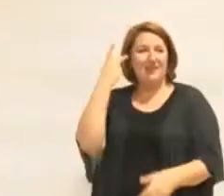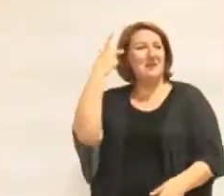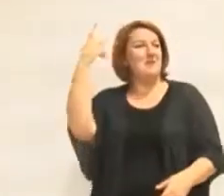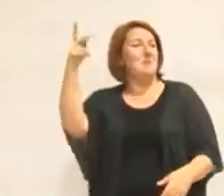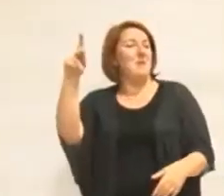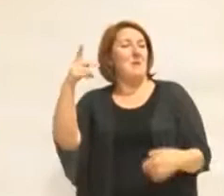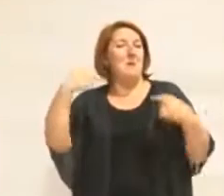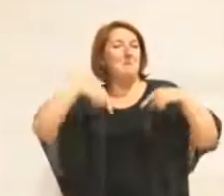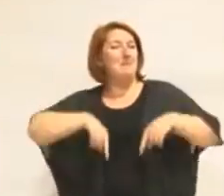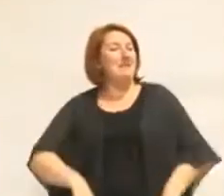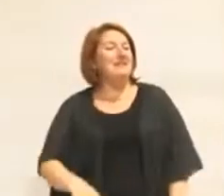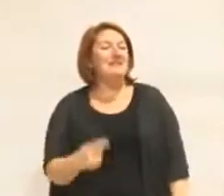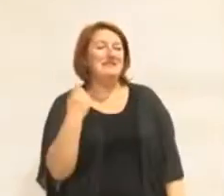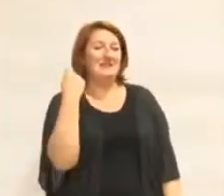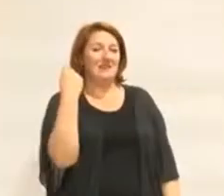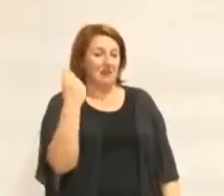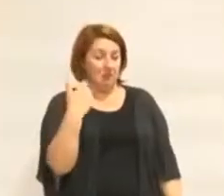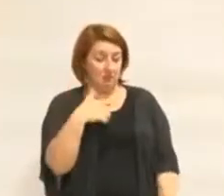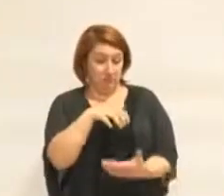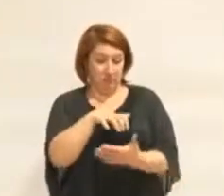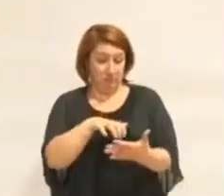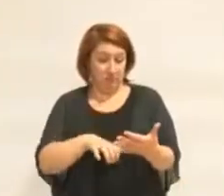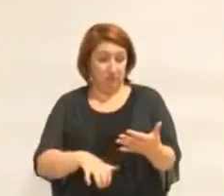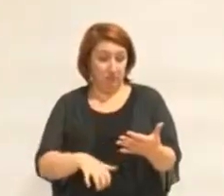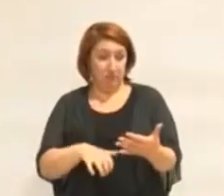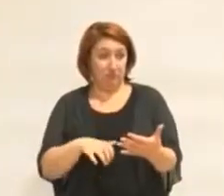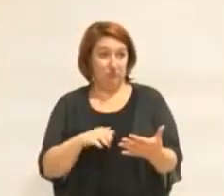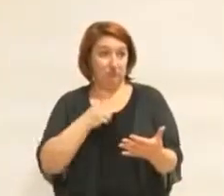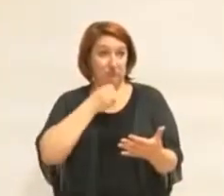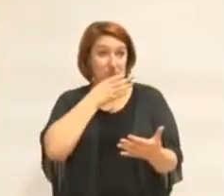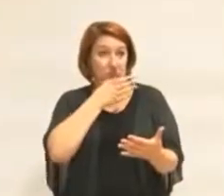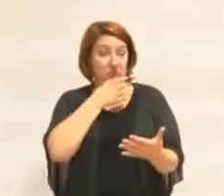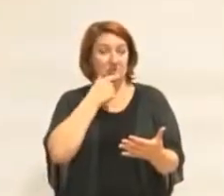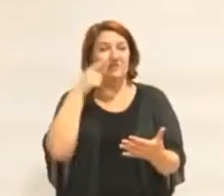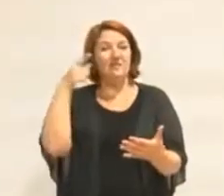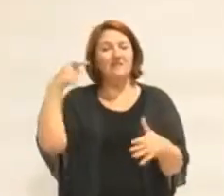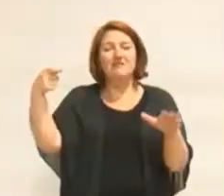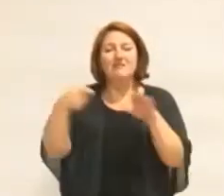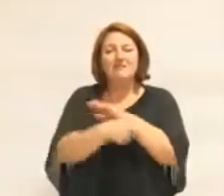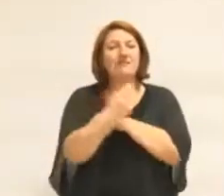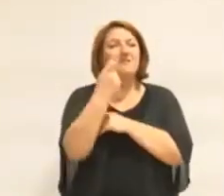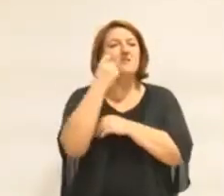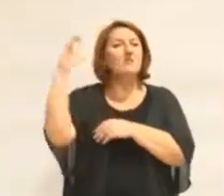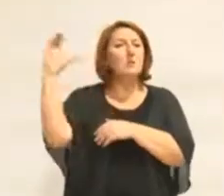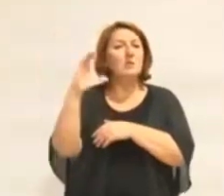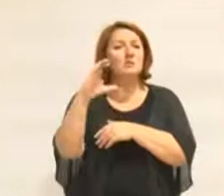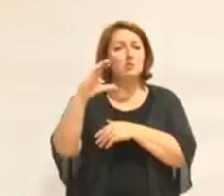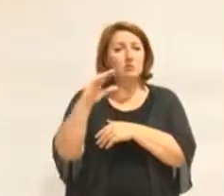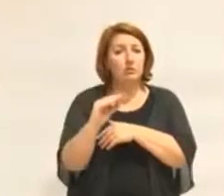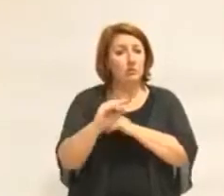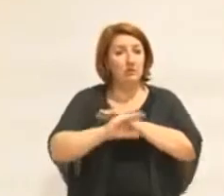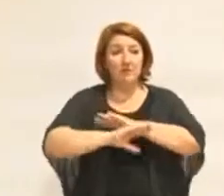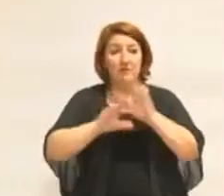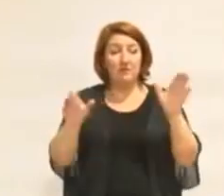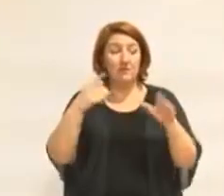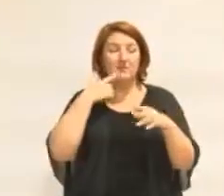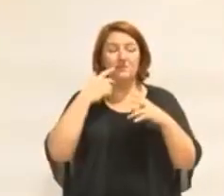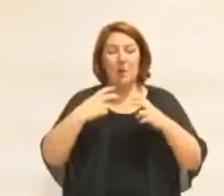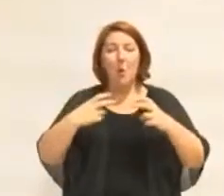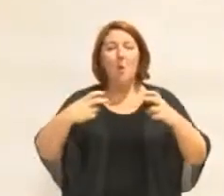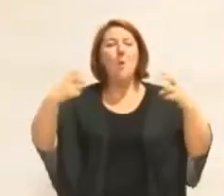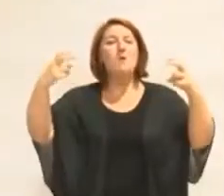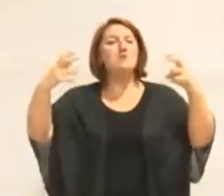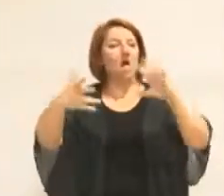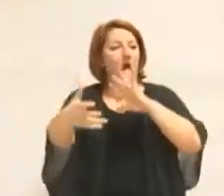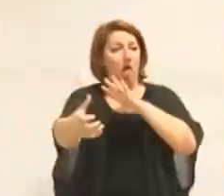très très bercienne, puisqu'il ne s'agissait plus de baisser les dotations mais de baisser la hausse de celles-ci, en gros, nous